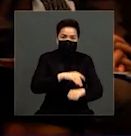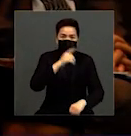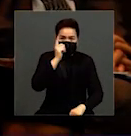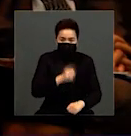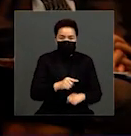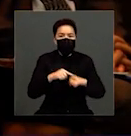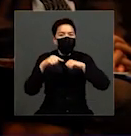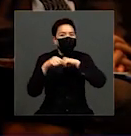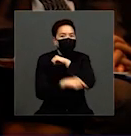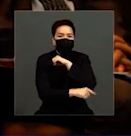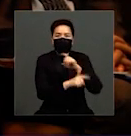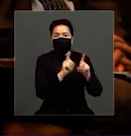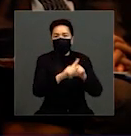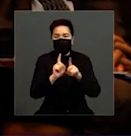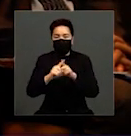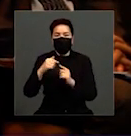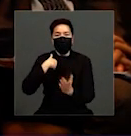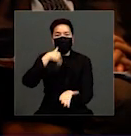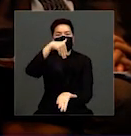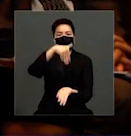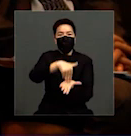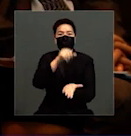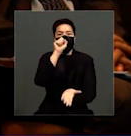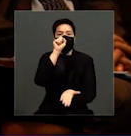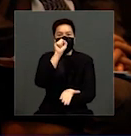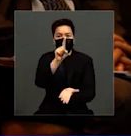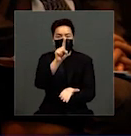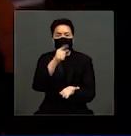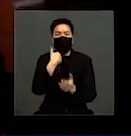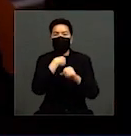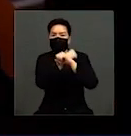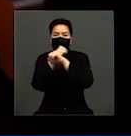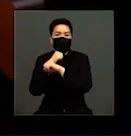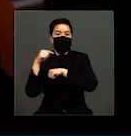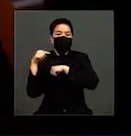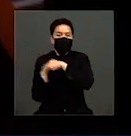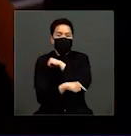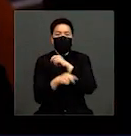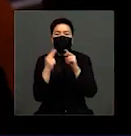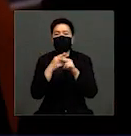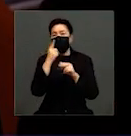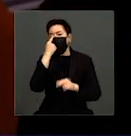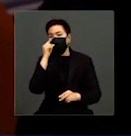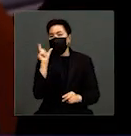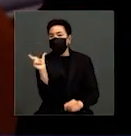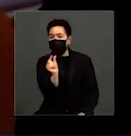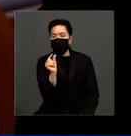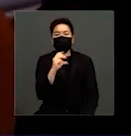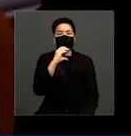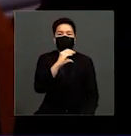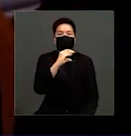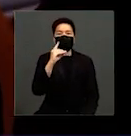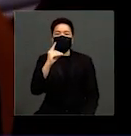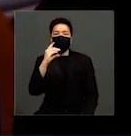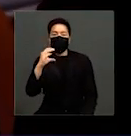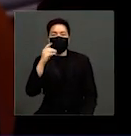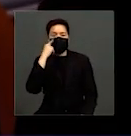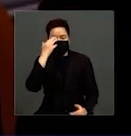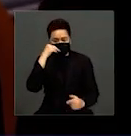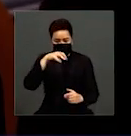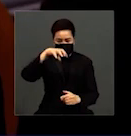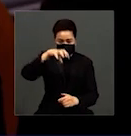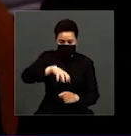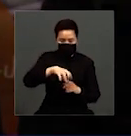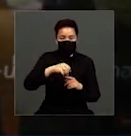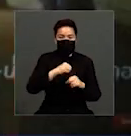corruption deterrent นะครับผมเซ็นเตอร์นะครับ deterrent ก็คือการป้องปรามการลงไประงับยับยั้งนั่นเองนะครับหรือตัว